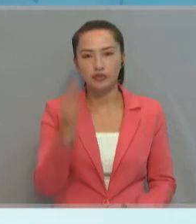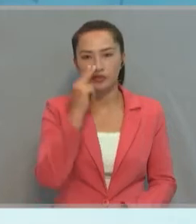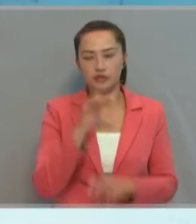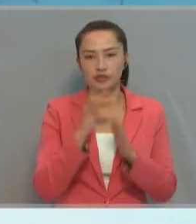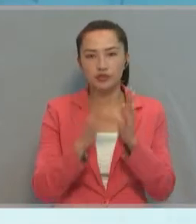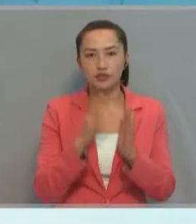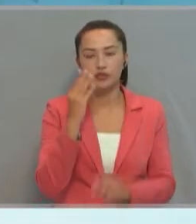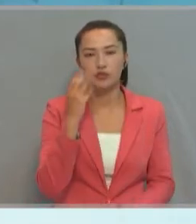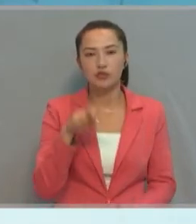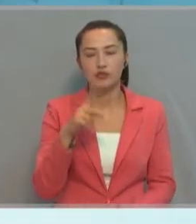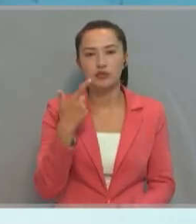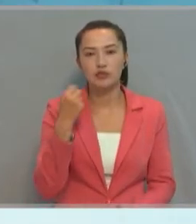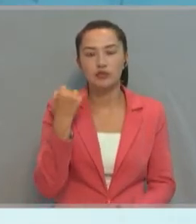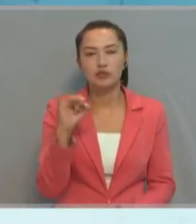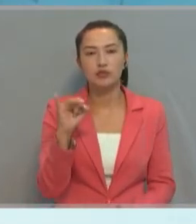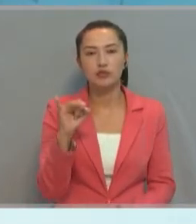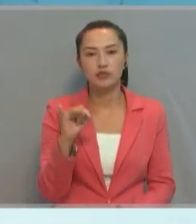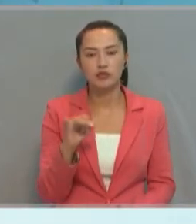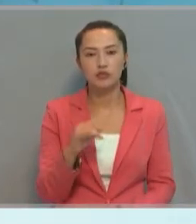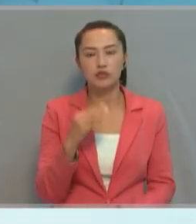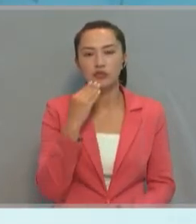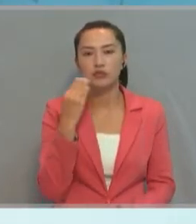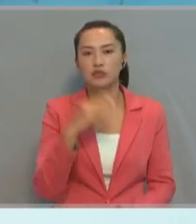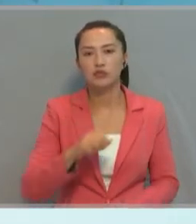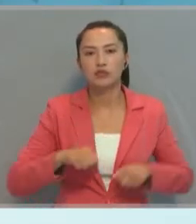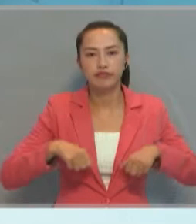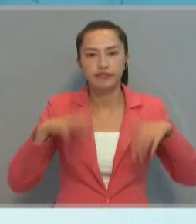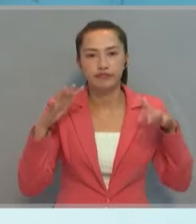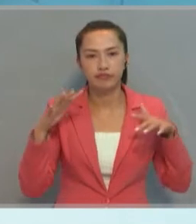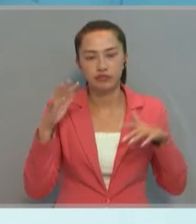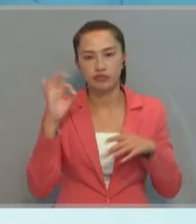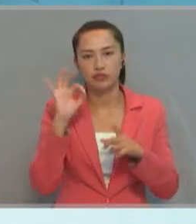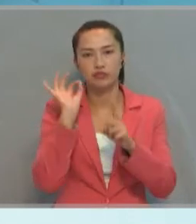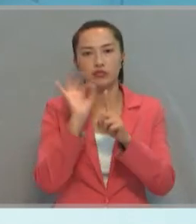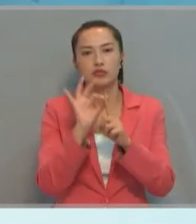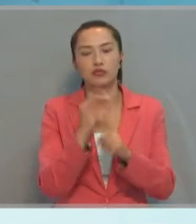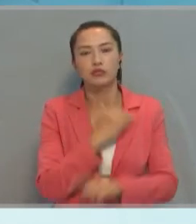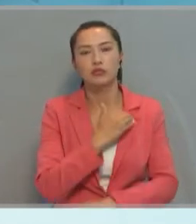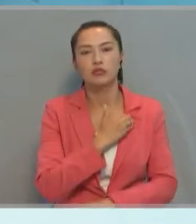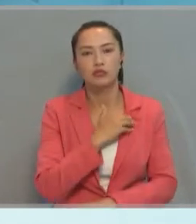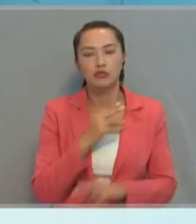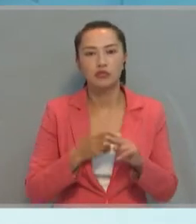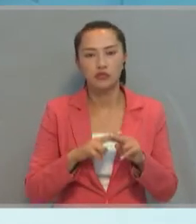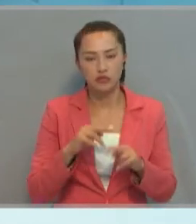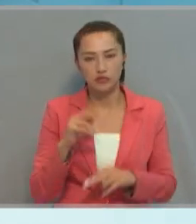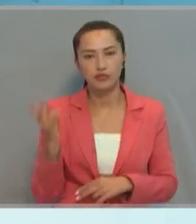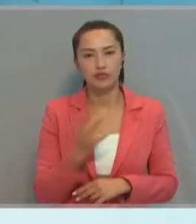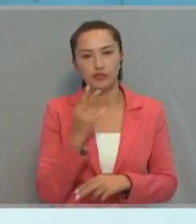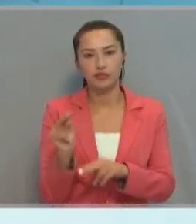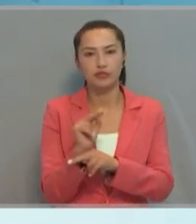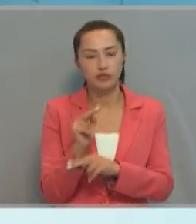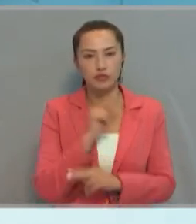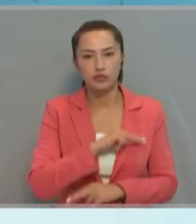Шымкенттің Шалғайдағы шағын аудандарын сапалы электр жарығымен қамтамасыз ету мақсатындағы жұмыстар жүйелі түрде жүргізіліп келеді.